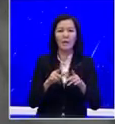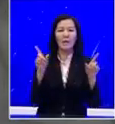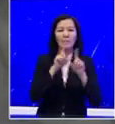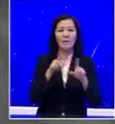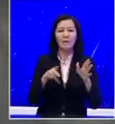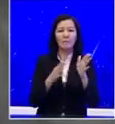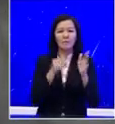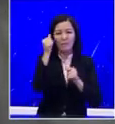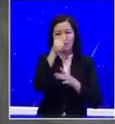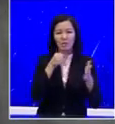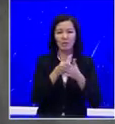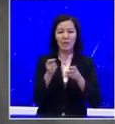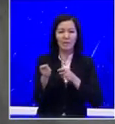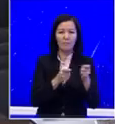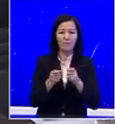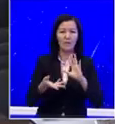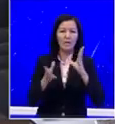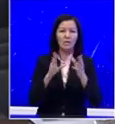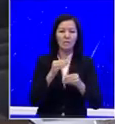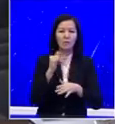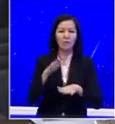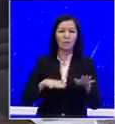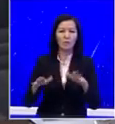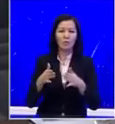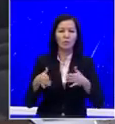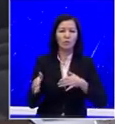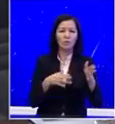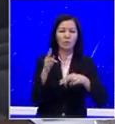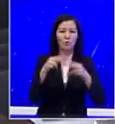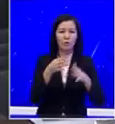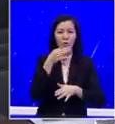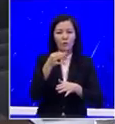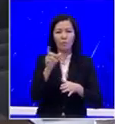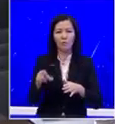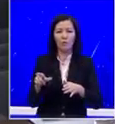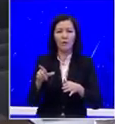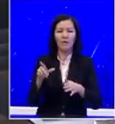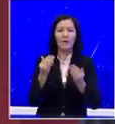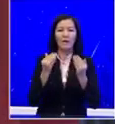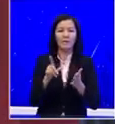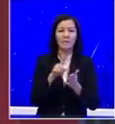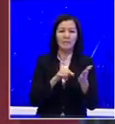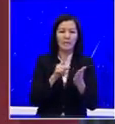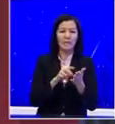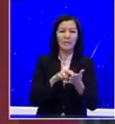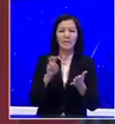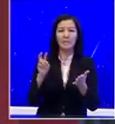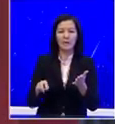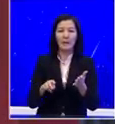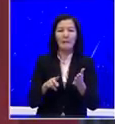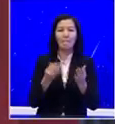мекемені 2008 жылға дейін басқарды. Жалпы жетісу өңіріндегі жол құрылыстарына жауапты болған білікті маман қазір